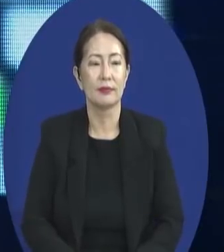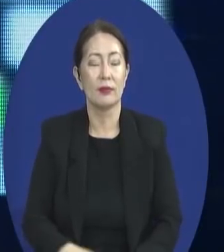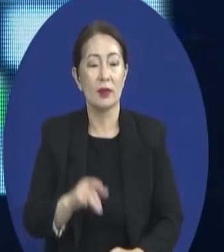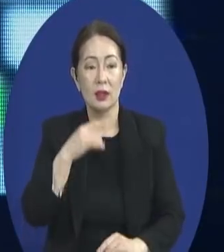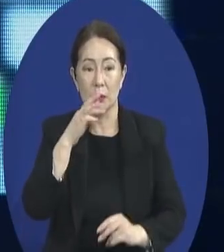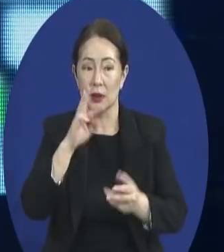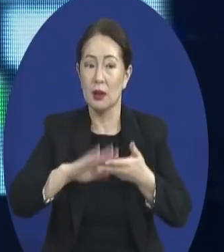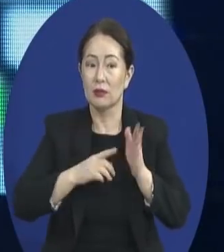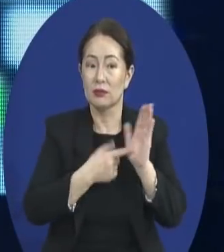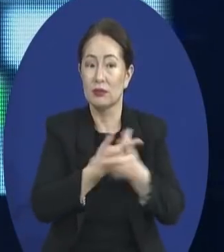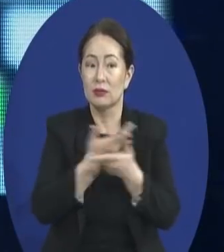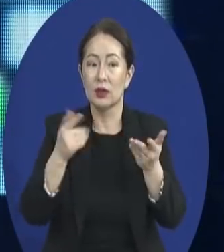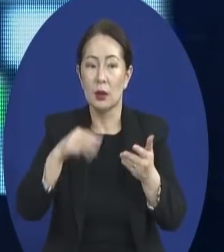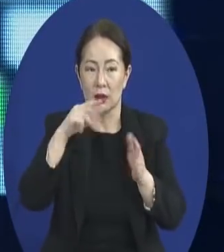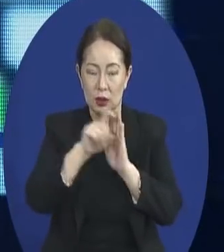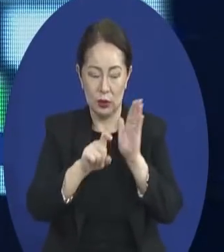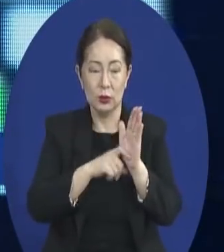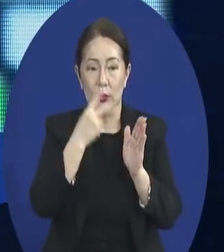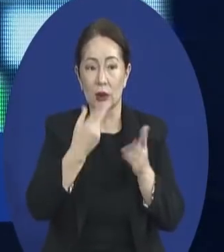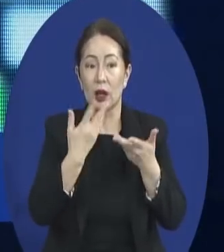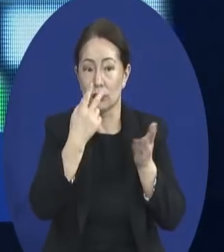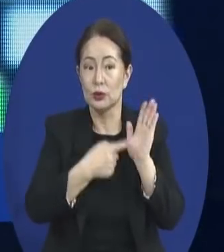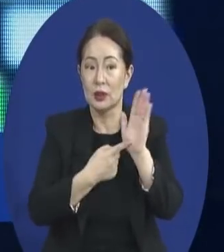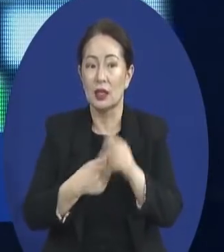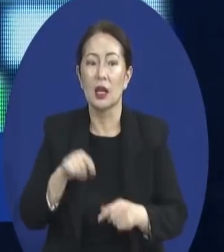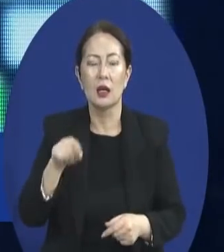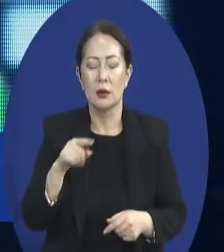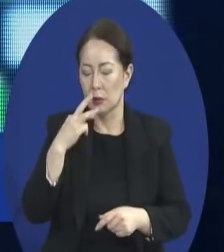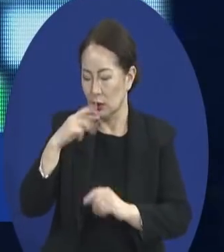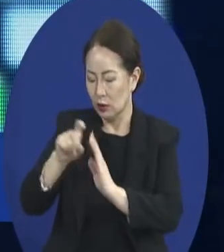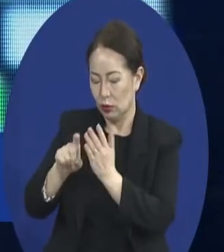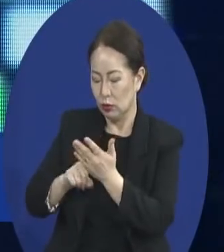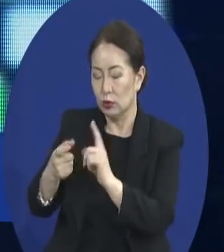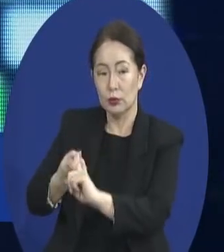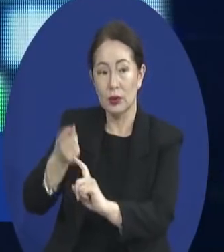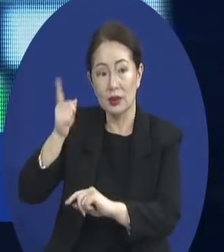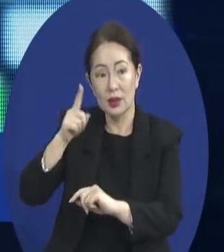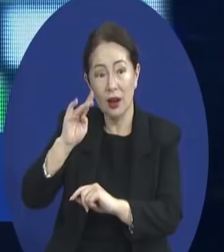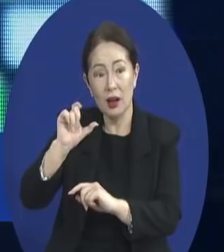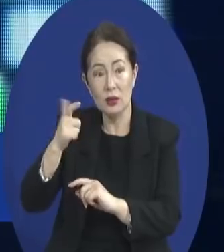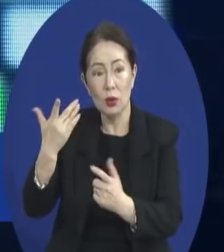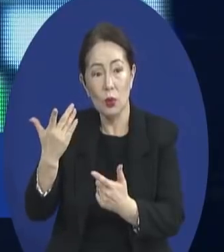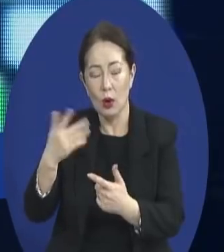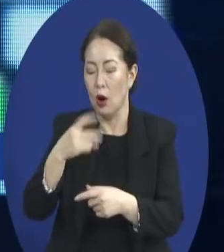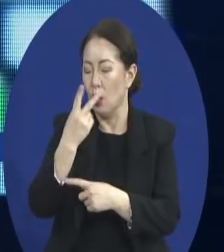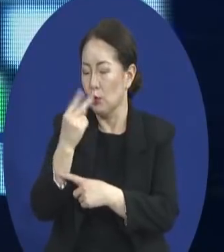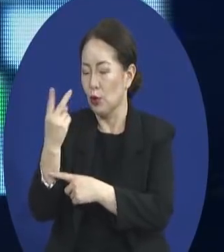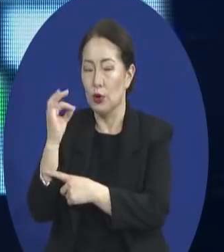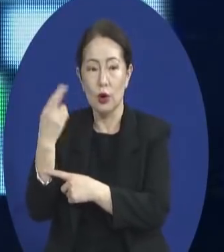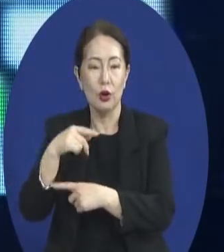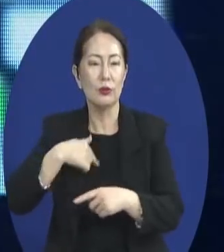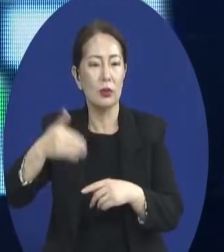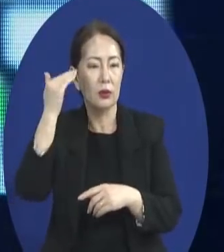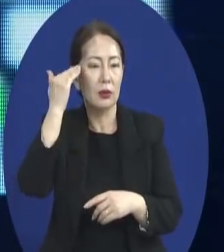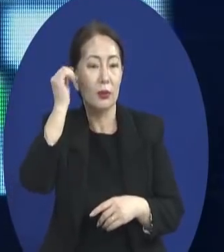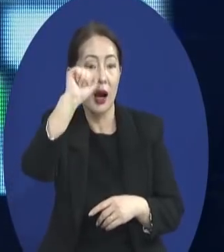Эдгээр болон бусад мэдээллийг манай мэдээллийн хөтөлбөрөөс хүлээн авч үзээрэй. Цагийн хурд мэдээллийн хөтөлбөрийн эхний хэсэгт 2022 он бидний өмнө